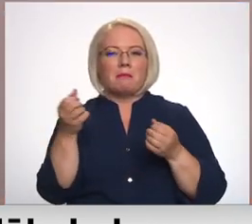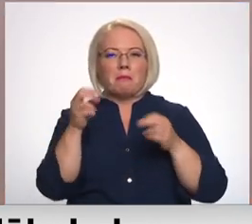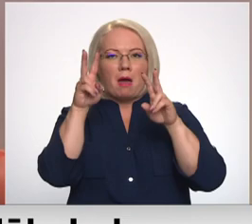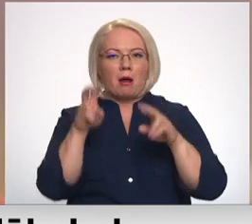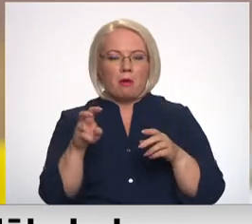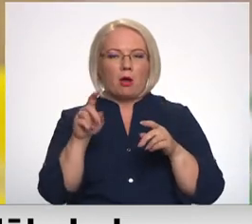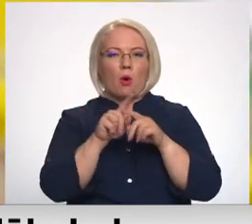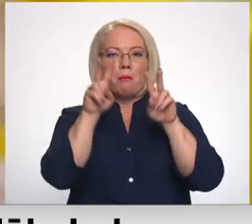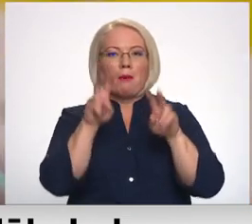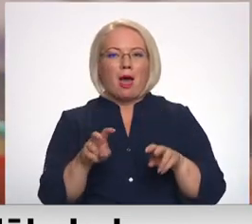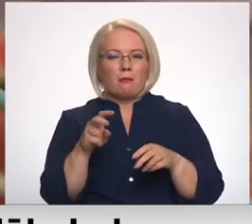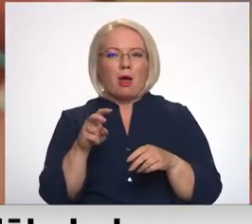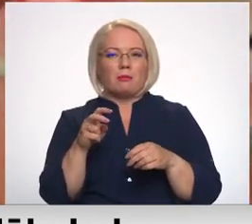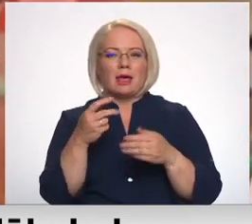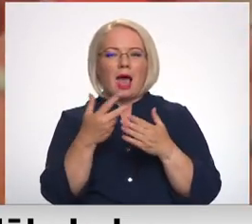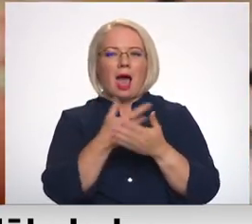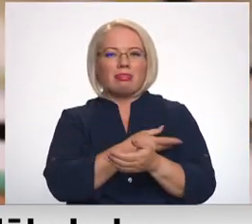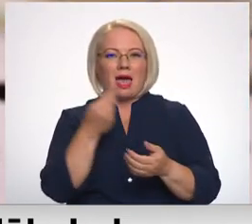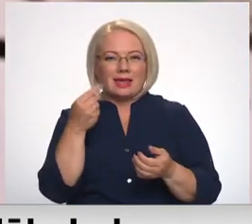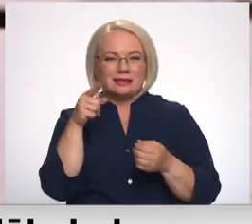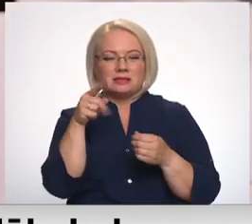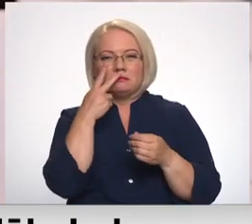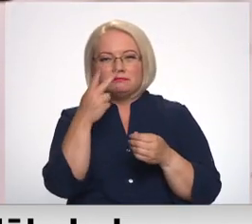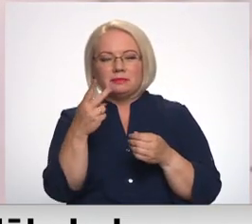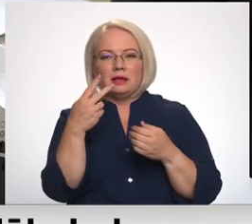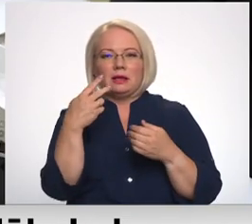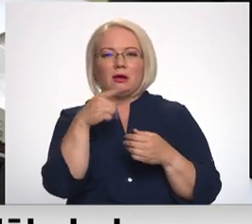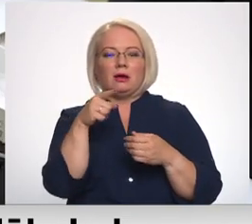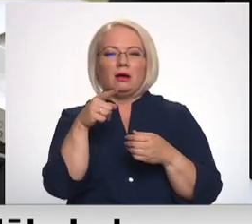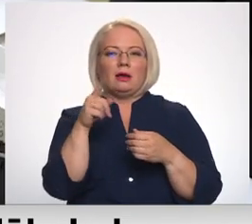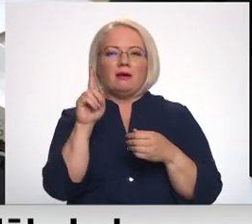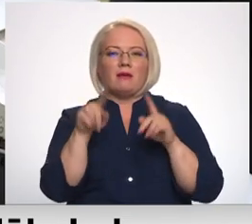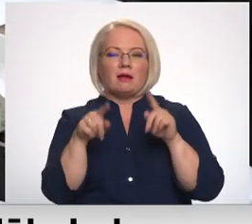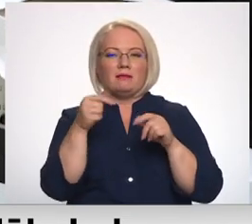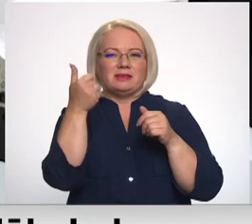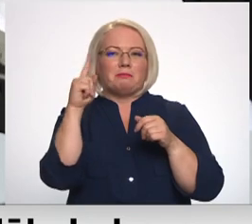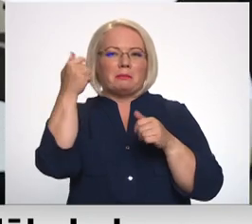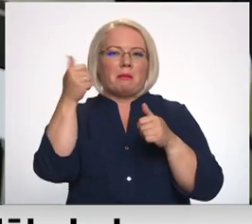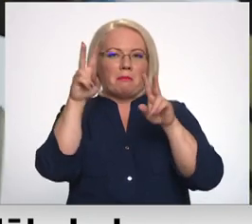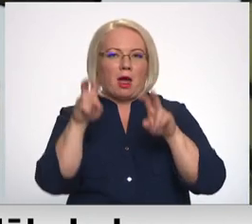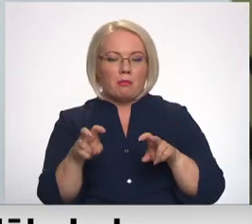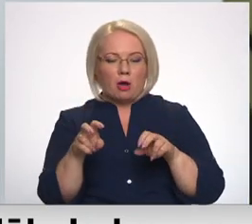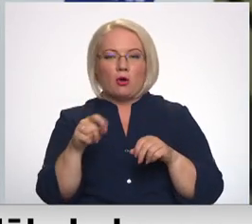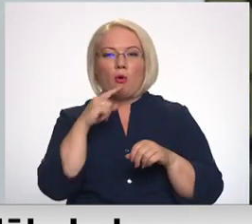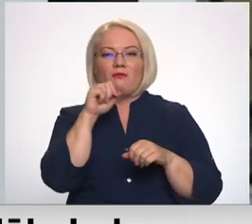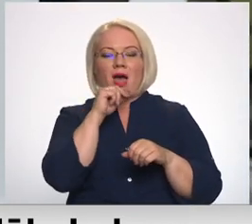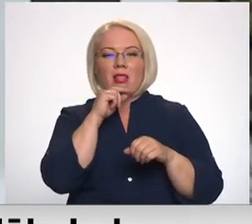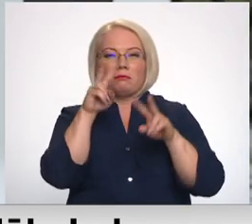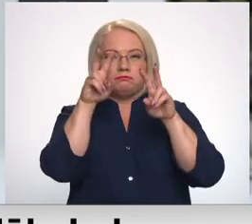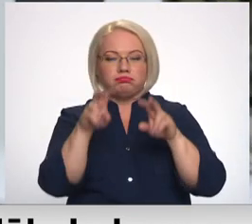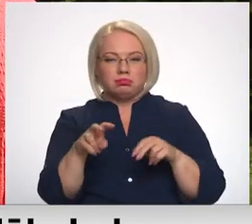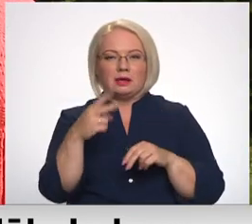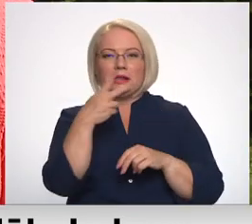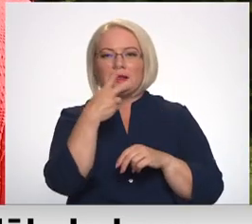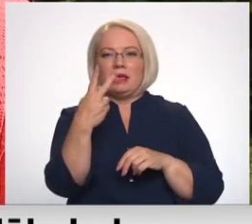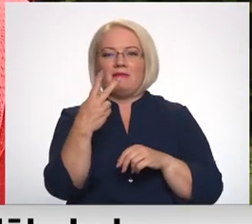maksas. Jūlijā jau noņemti 220 paraugi, no tiem baktērija atrasta divos piemājas dārzos.